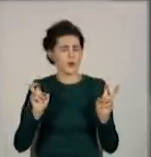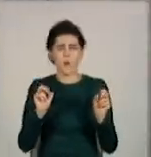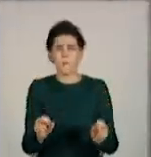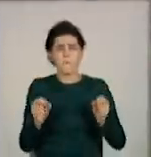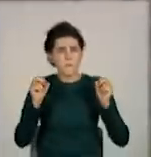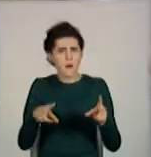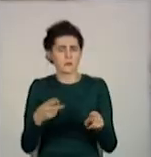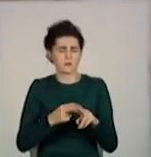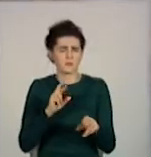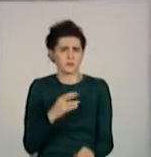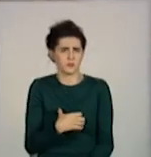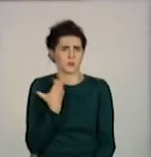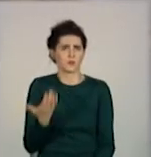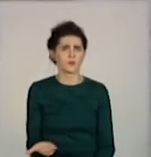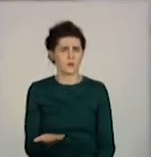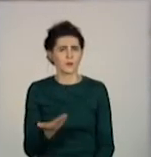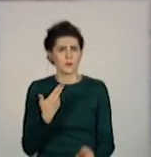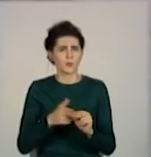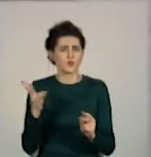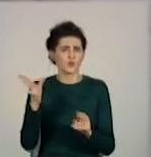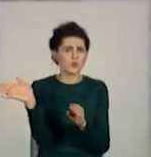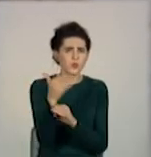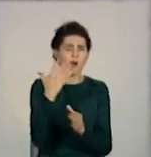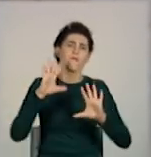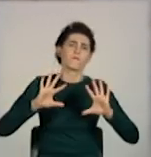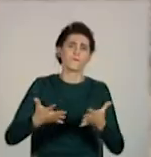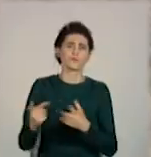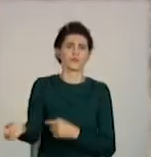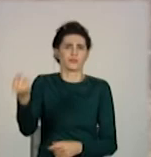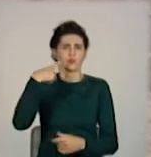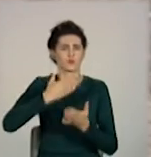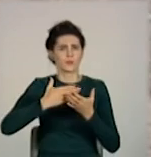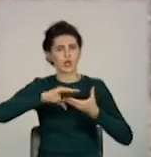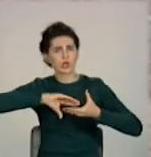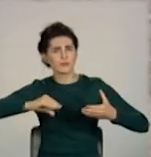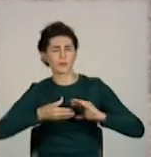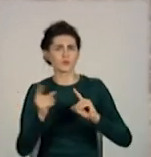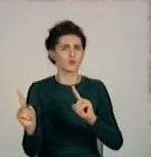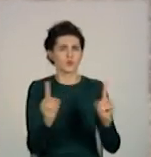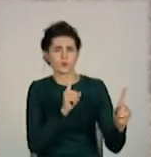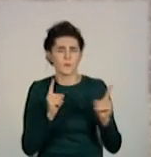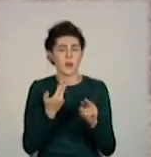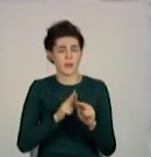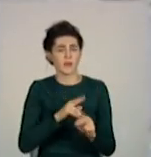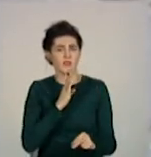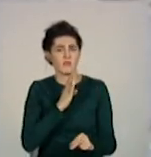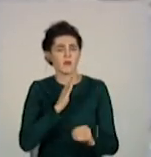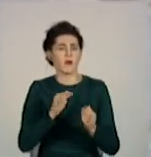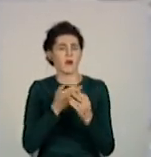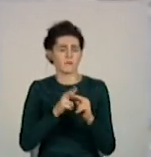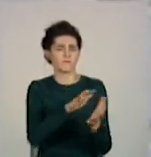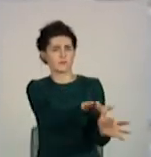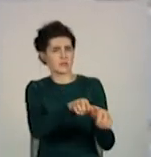всі, мене вона пугає. Ти вже за дурак будете кидати кирпичі або щось там з криші. Пройшло кілька днів із того, як забрали тіло дівчини, а